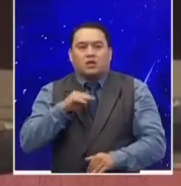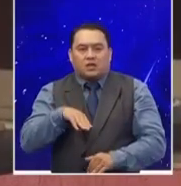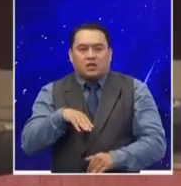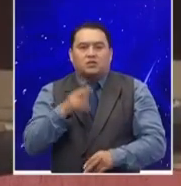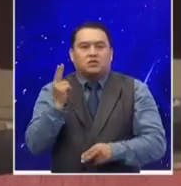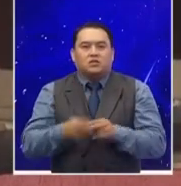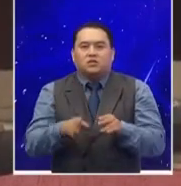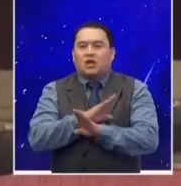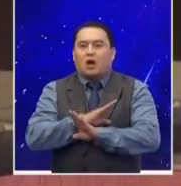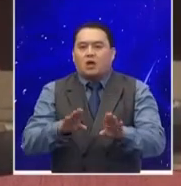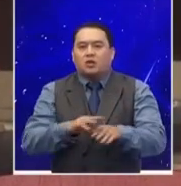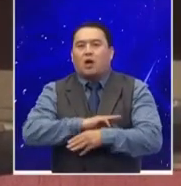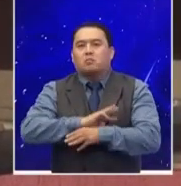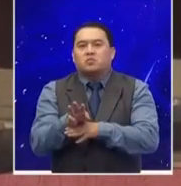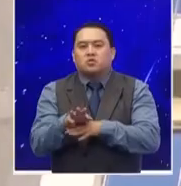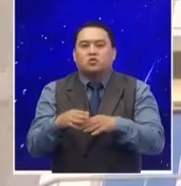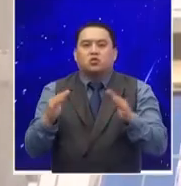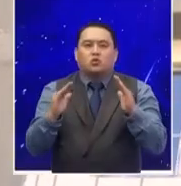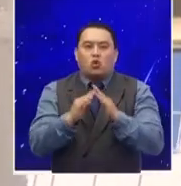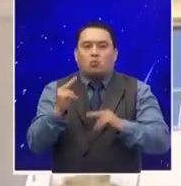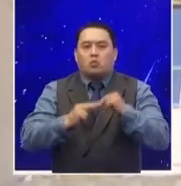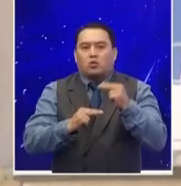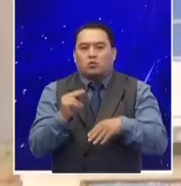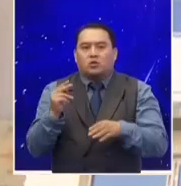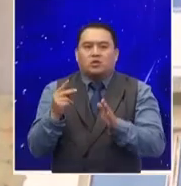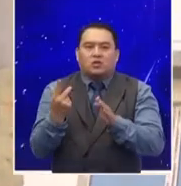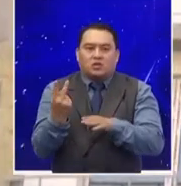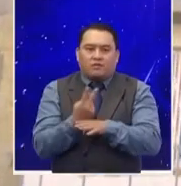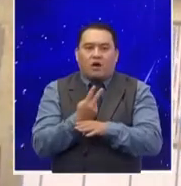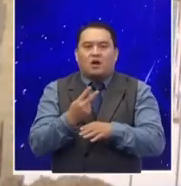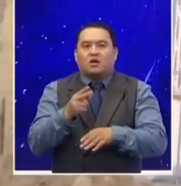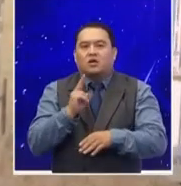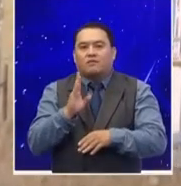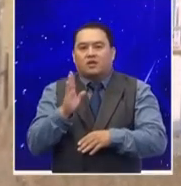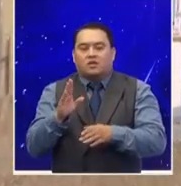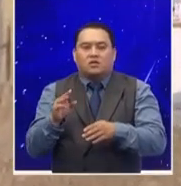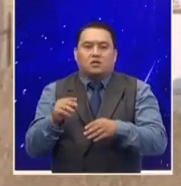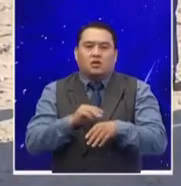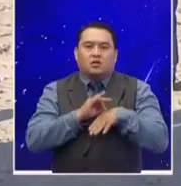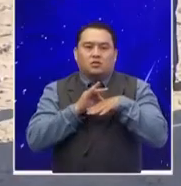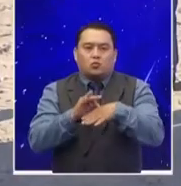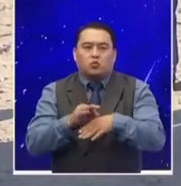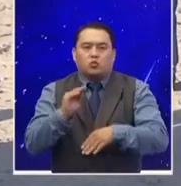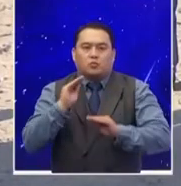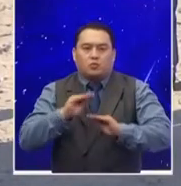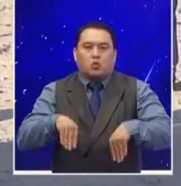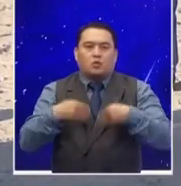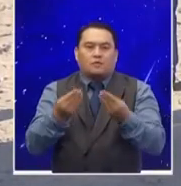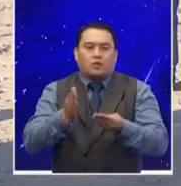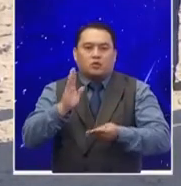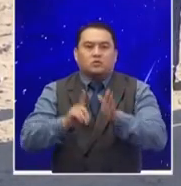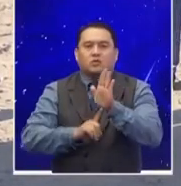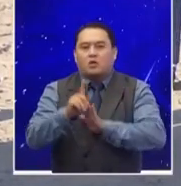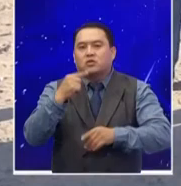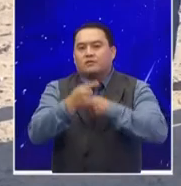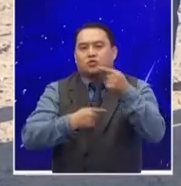заканчивается. Для обеспечения жильем местного населения будет построено еще 2 60-квартирных дома со всеми подведенными коммуникациями. Строительство начнется